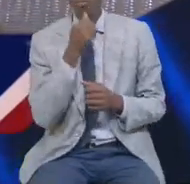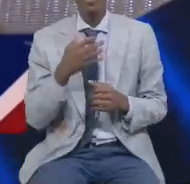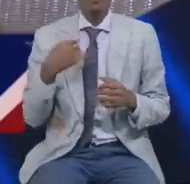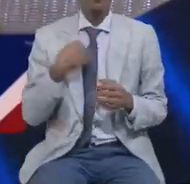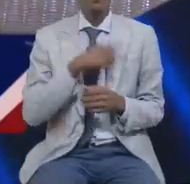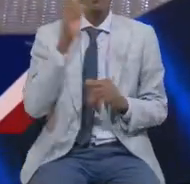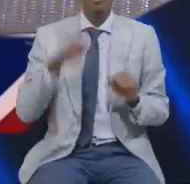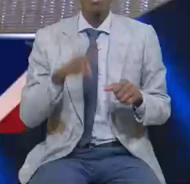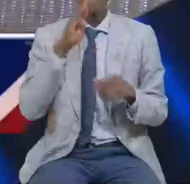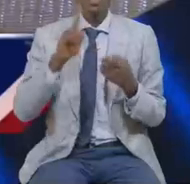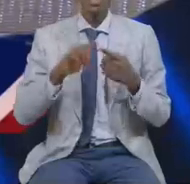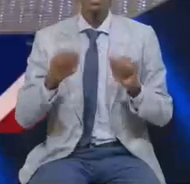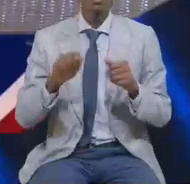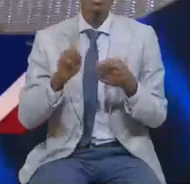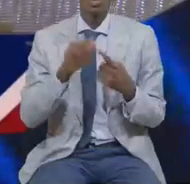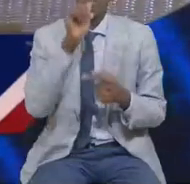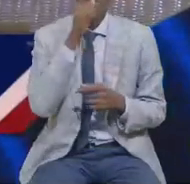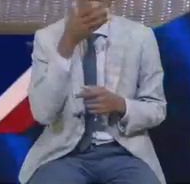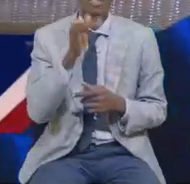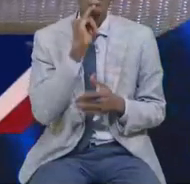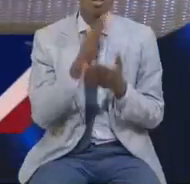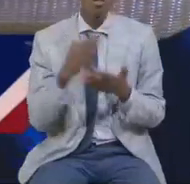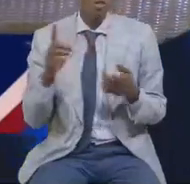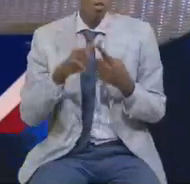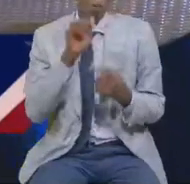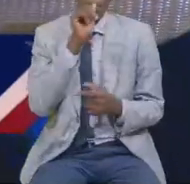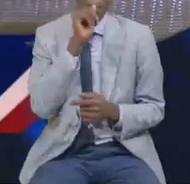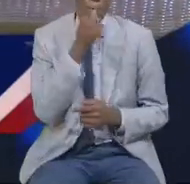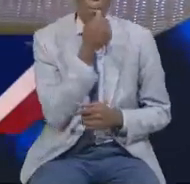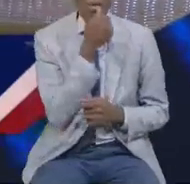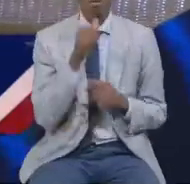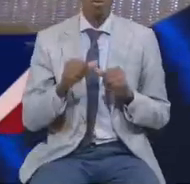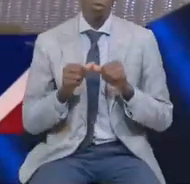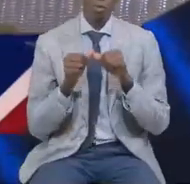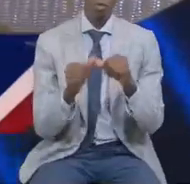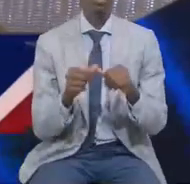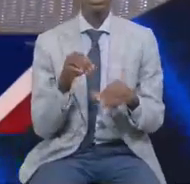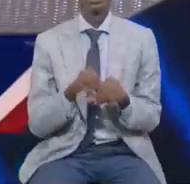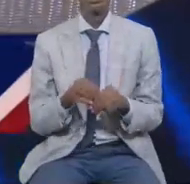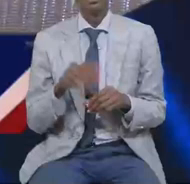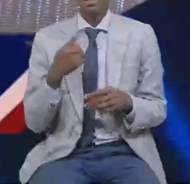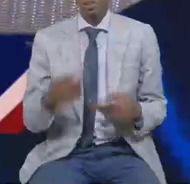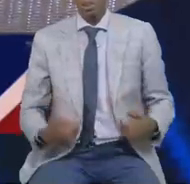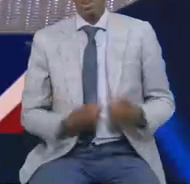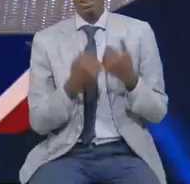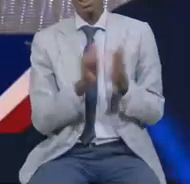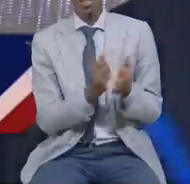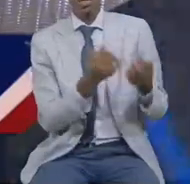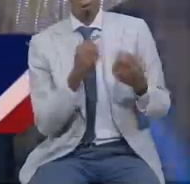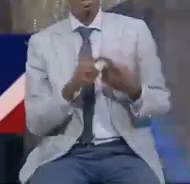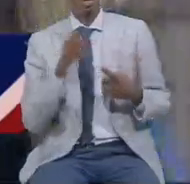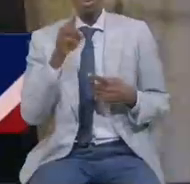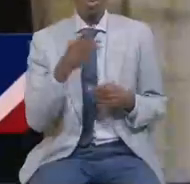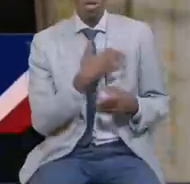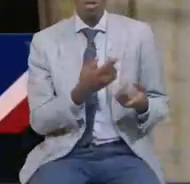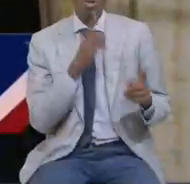devons être en mesure de supporter. Il y a quelque chose dans laquelle il faut persévérer. Les défis qui vous parviendront et ils